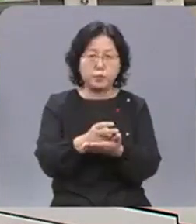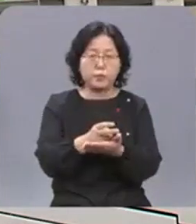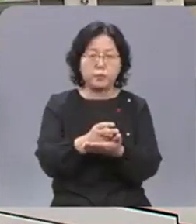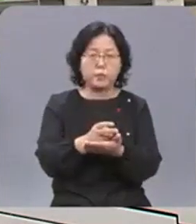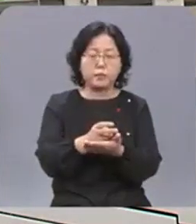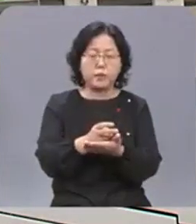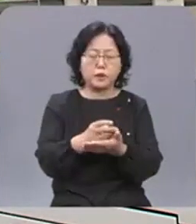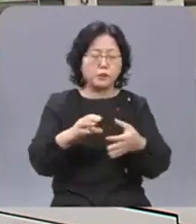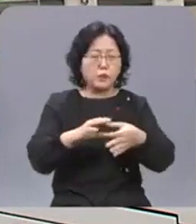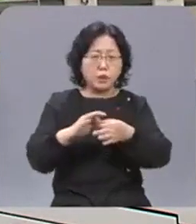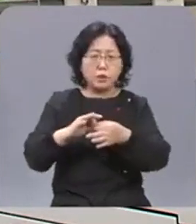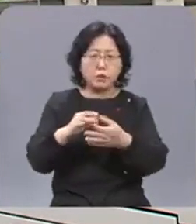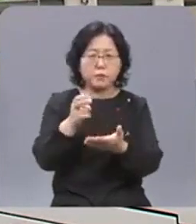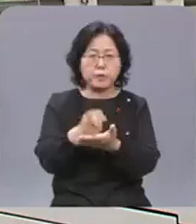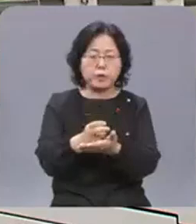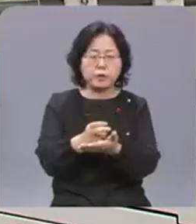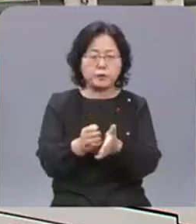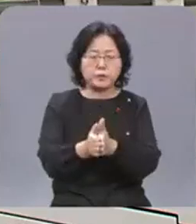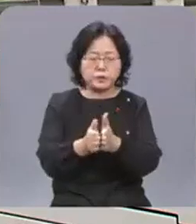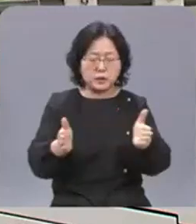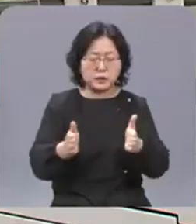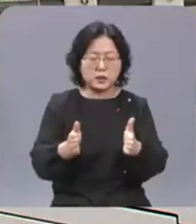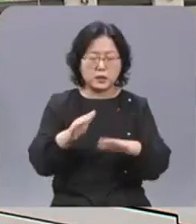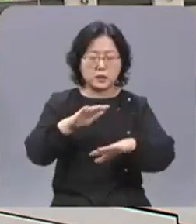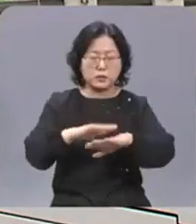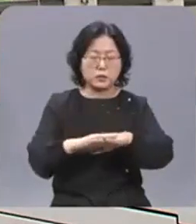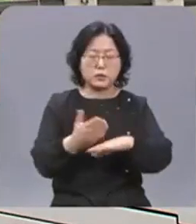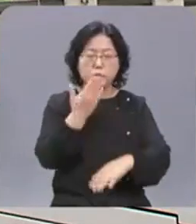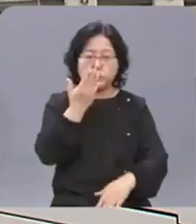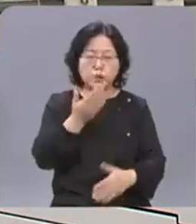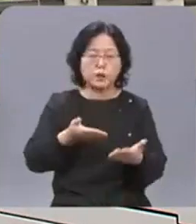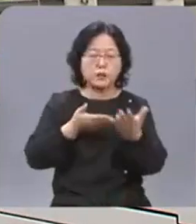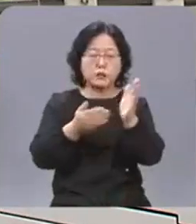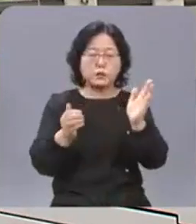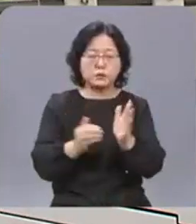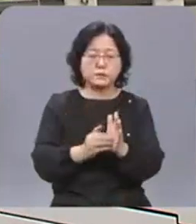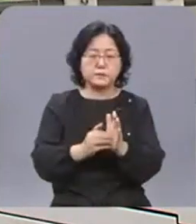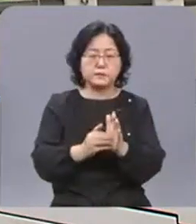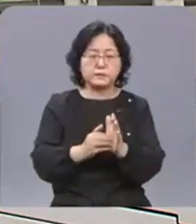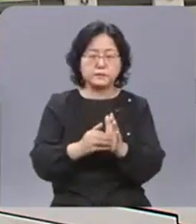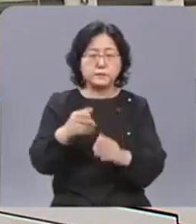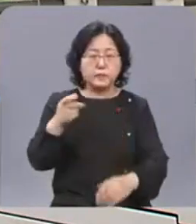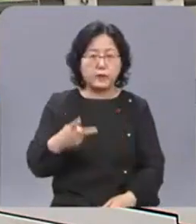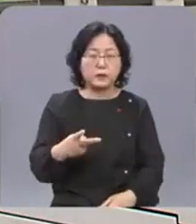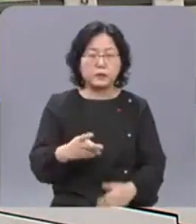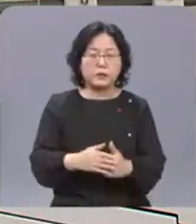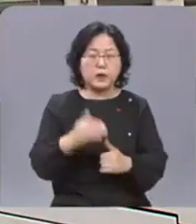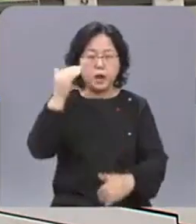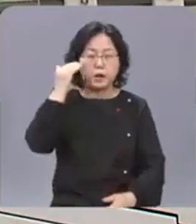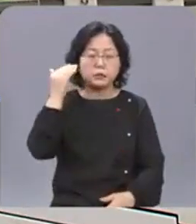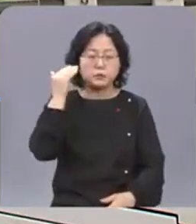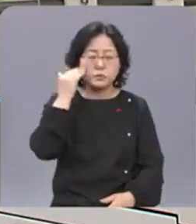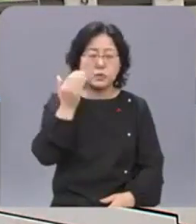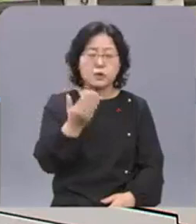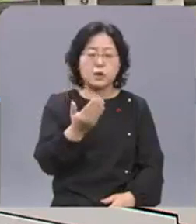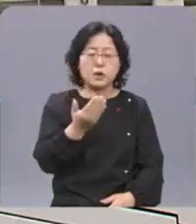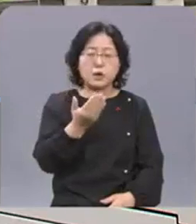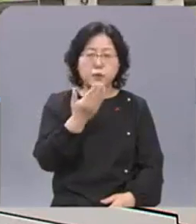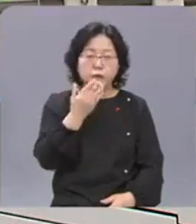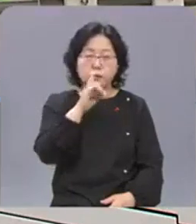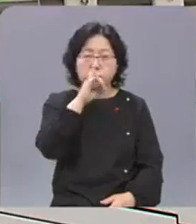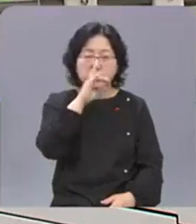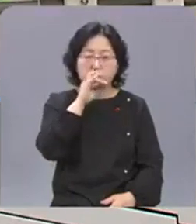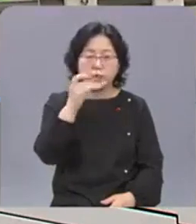그 연동제를 저희들이 시행하도록 그 농식품부에 건의를 했고요. 그리고 그 한국 음식업